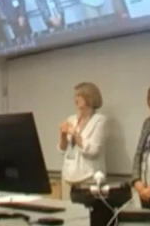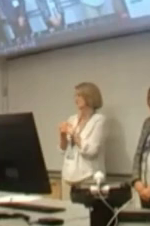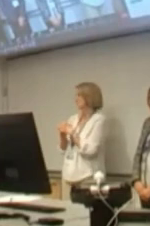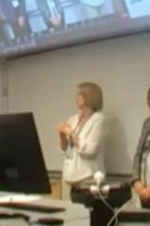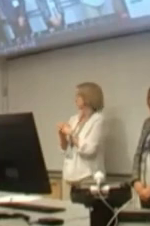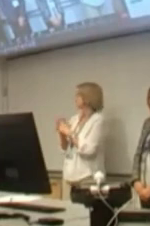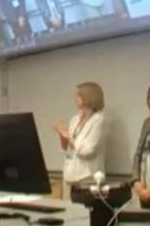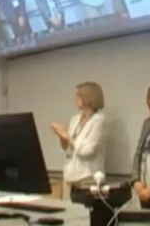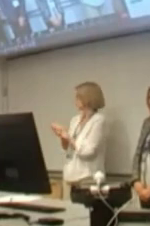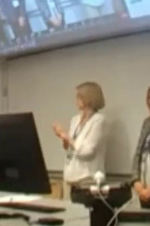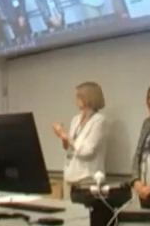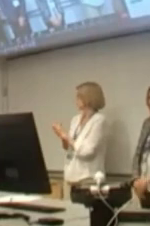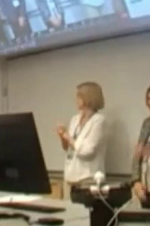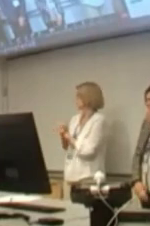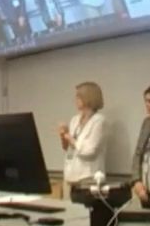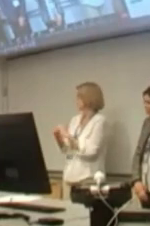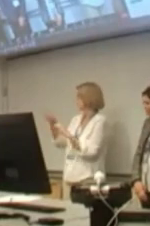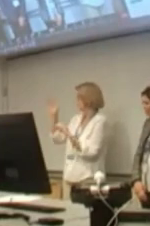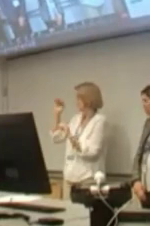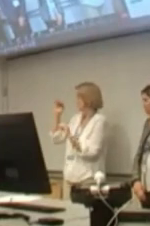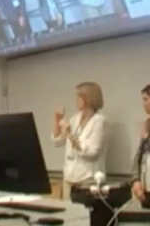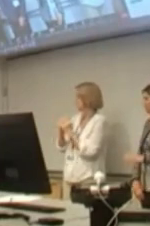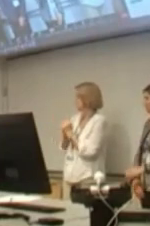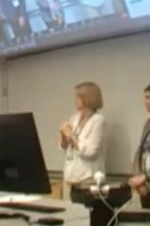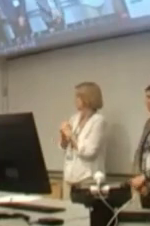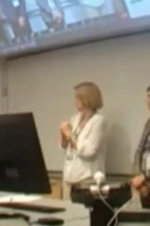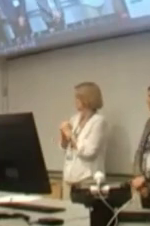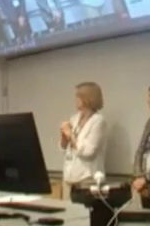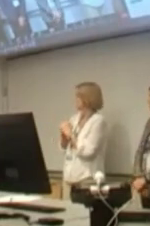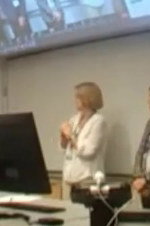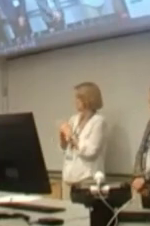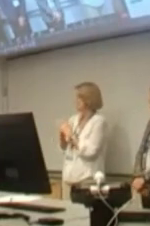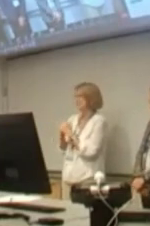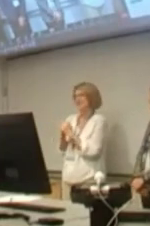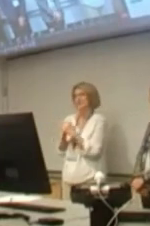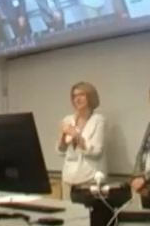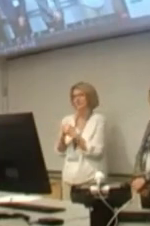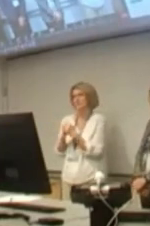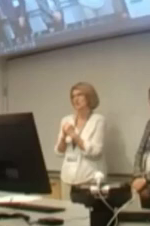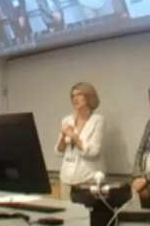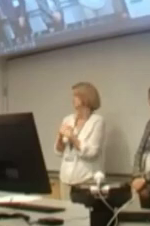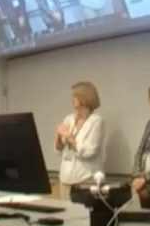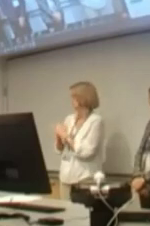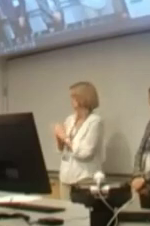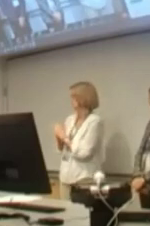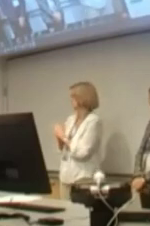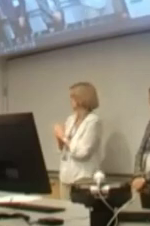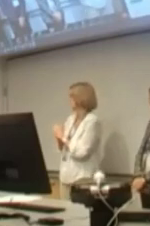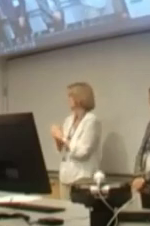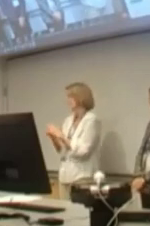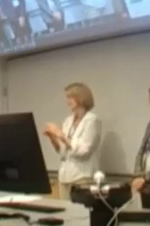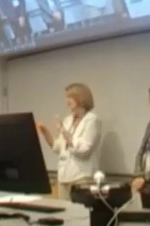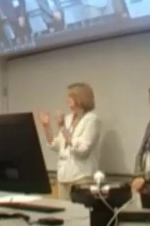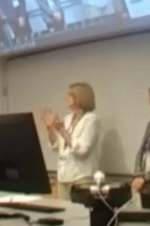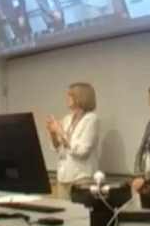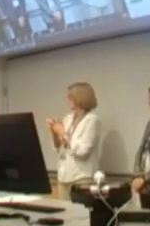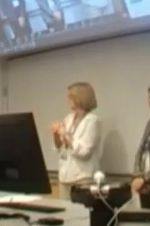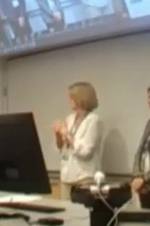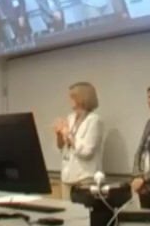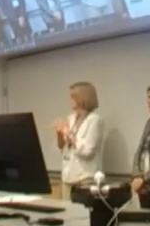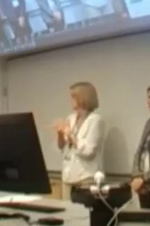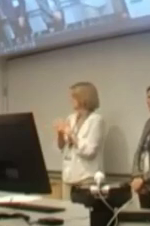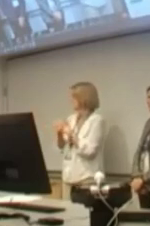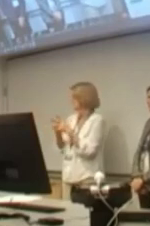bien changé. Oui, je l'ai déjà fait. Je l'ai déjà regardé, Wikimedia Education et tout ça. Il y a pas mal de projets qui ont été lancés, c'est